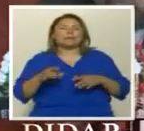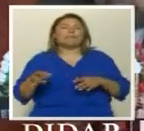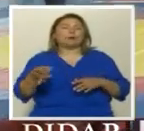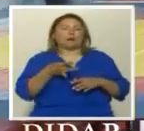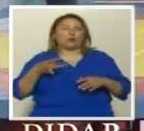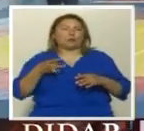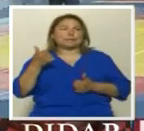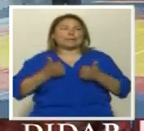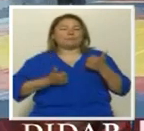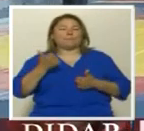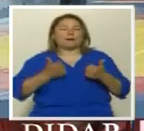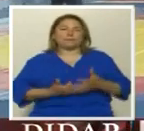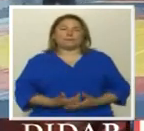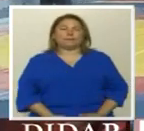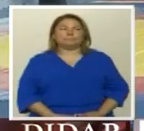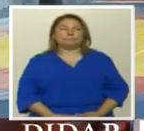соревнованиях.